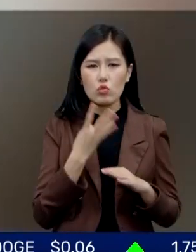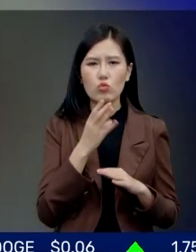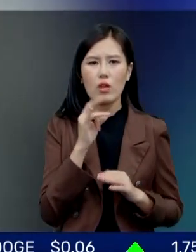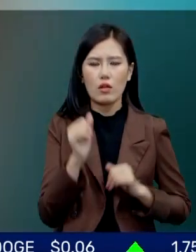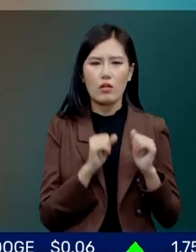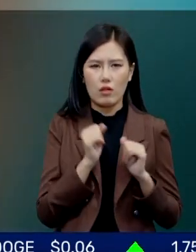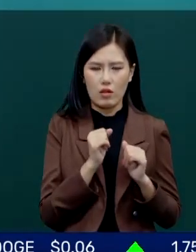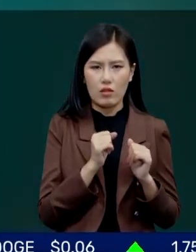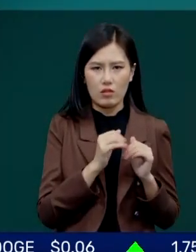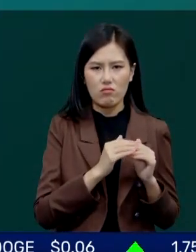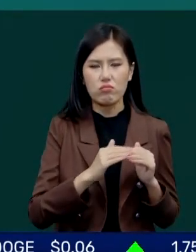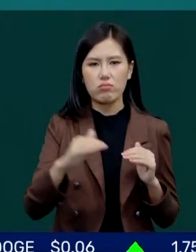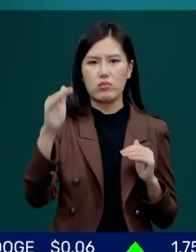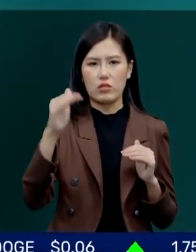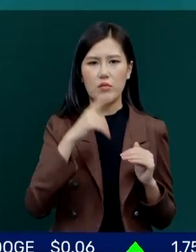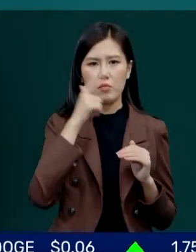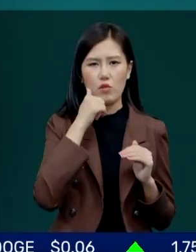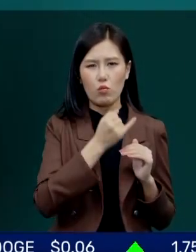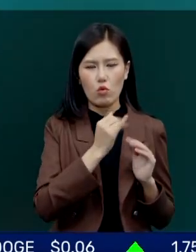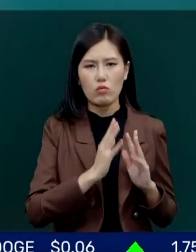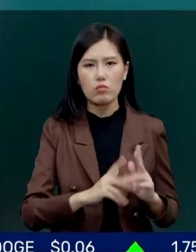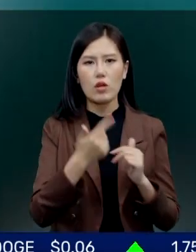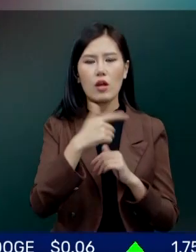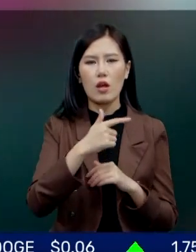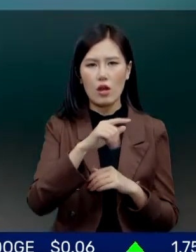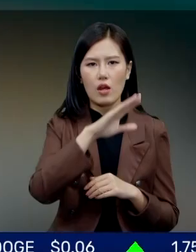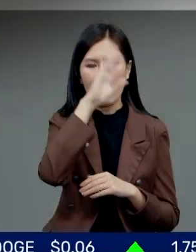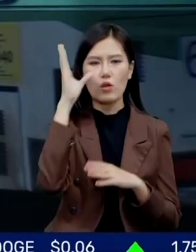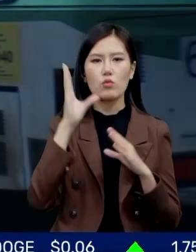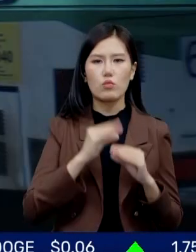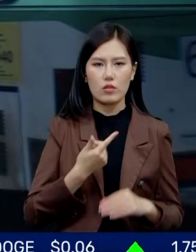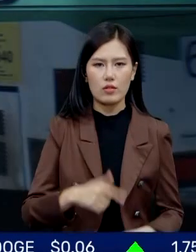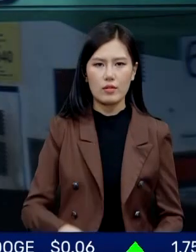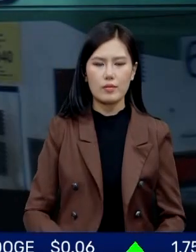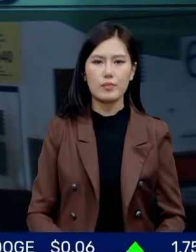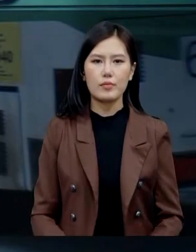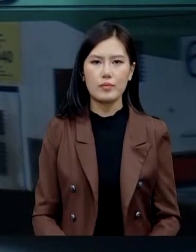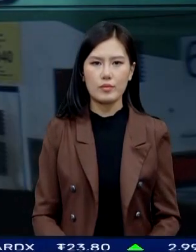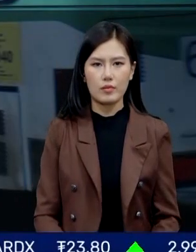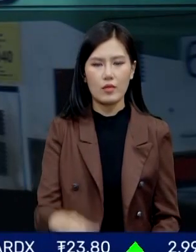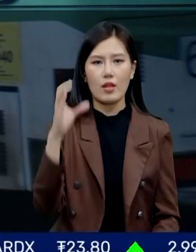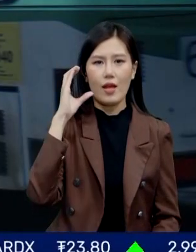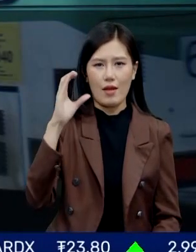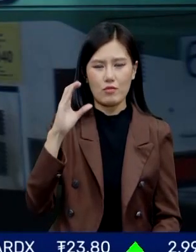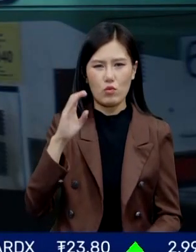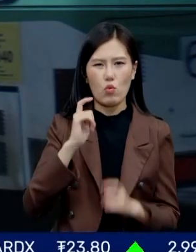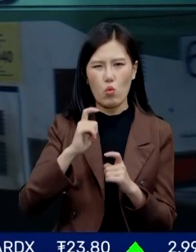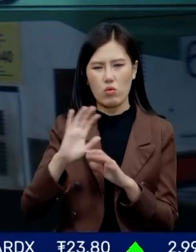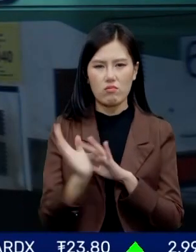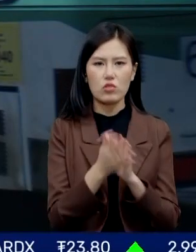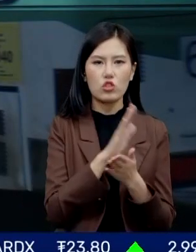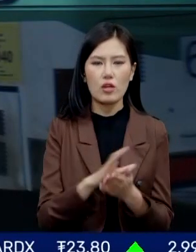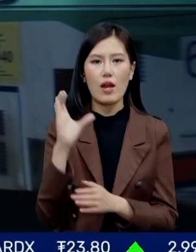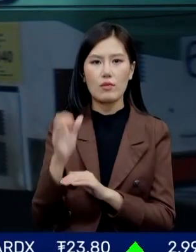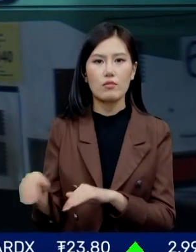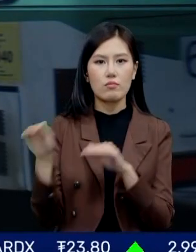юм а. Одоо хүүхдүүдийн биеийн байдал тогтворжиж халуун болсон байдалтай байна. Нийтийн тээврийн парк шинжилгээний хүрээнд автобус худалдан авах